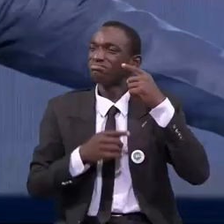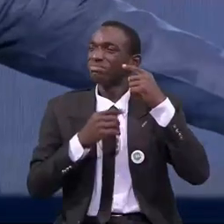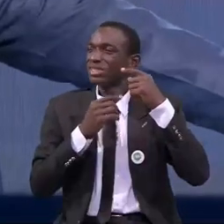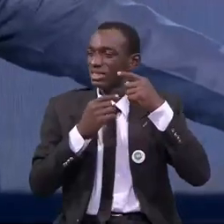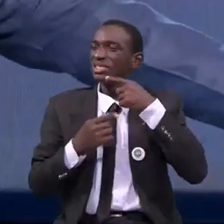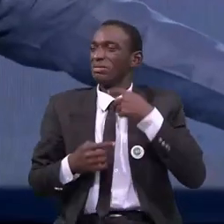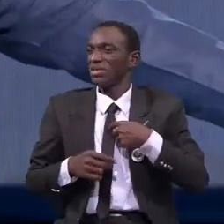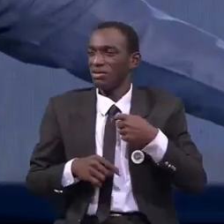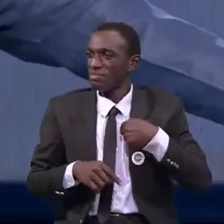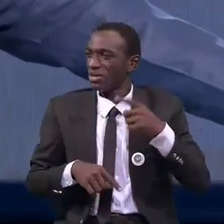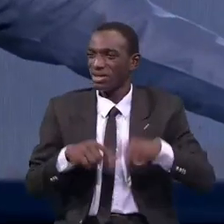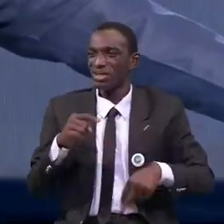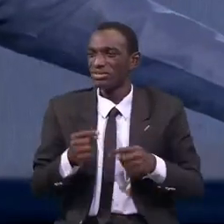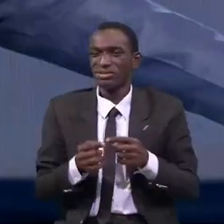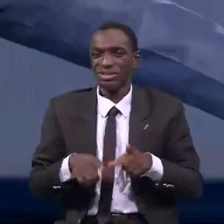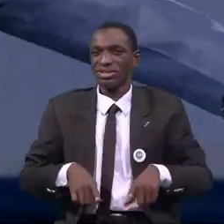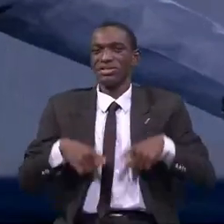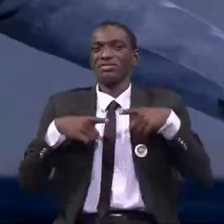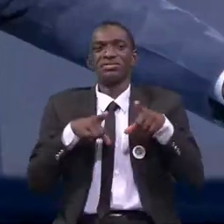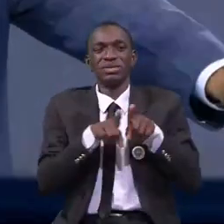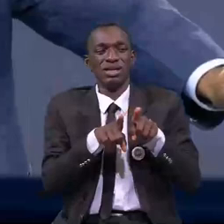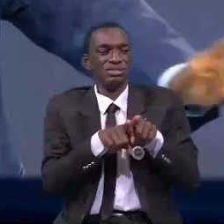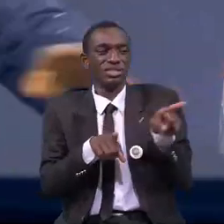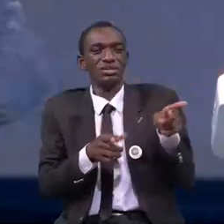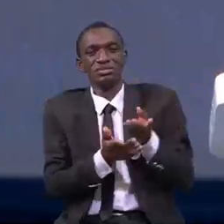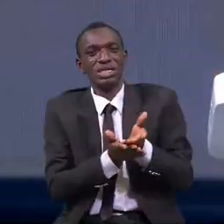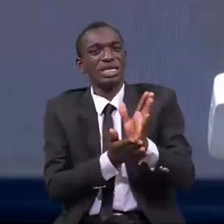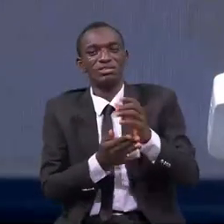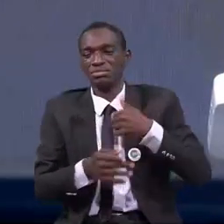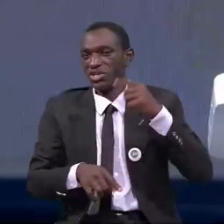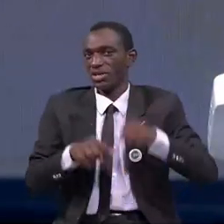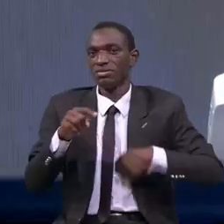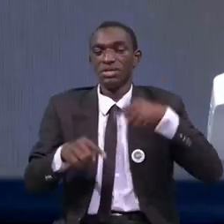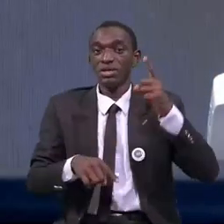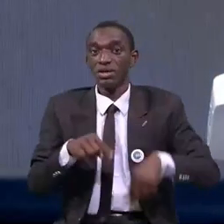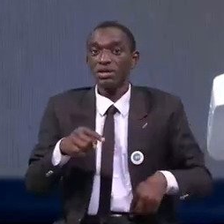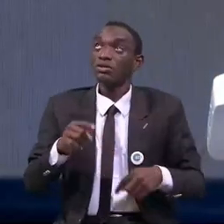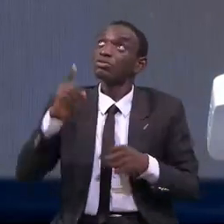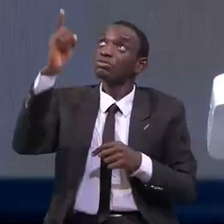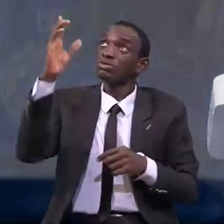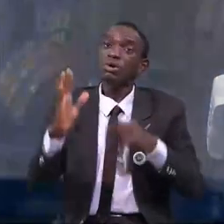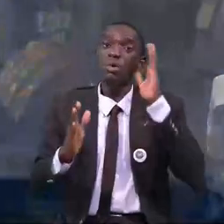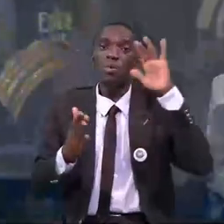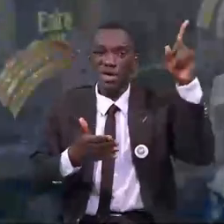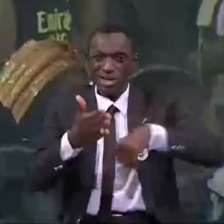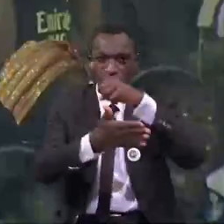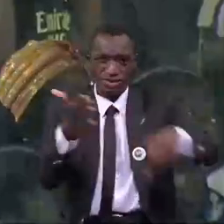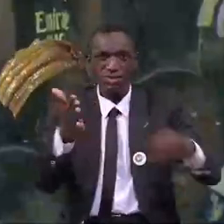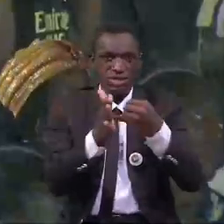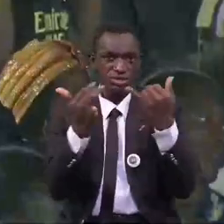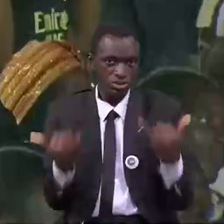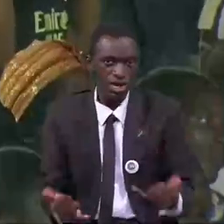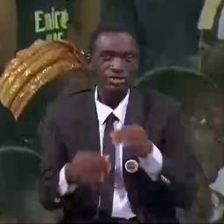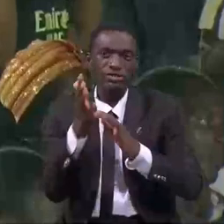droiture parce qu'il y a quelque chose dans mon cerveau qui est là je ne peux pas c'est